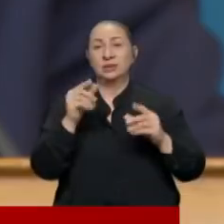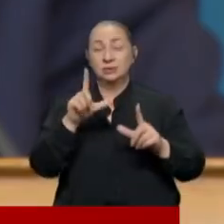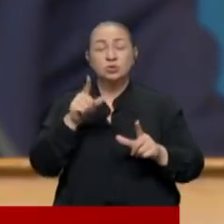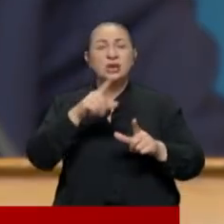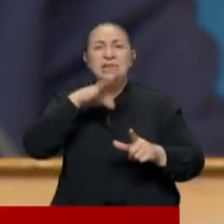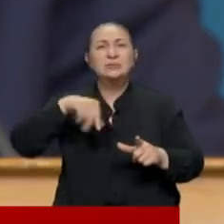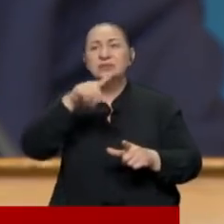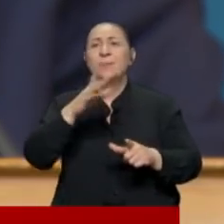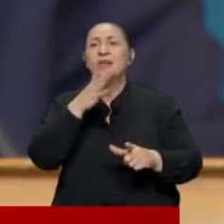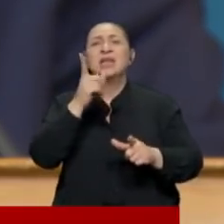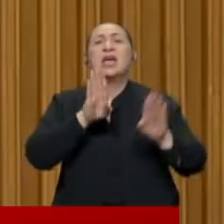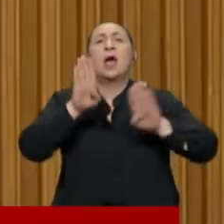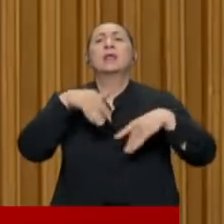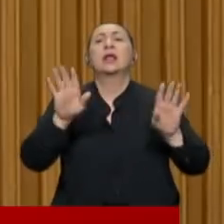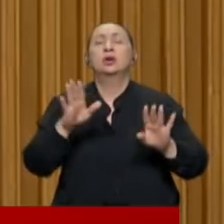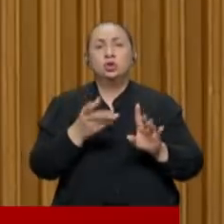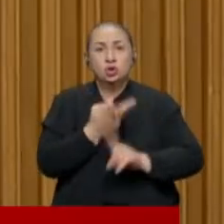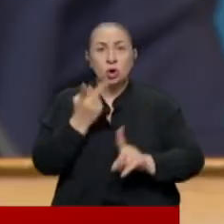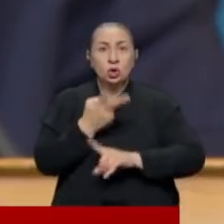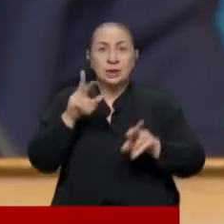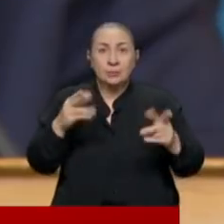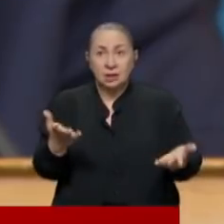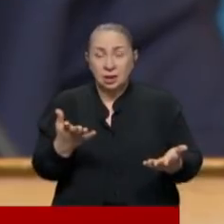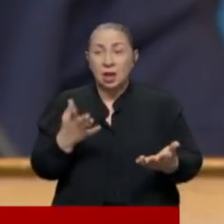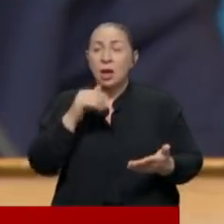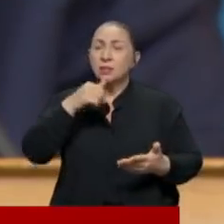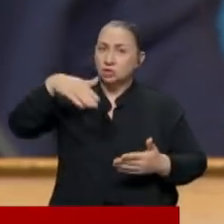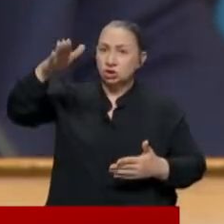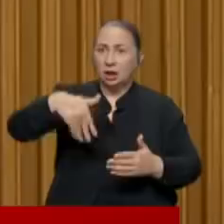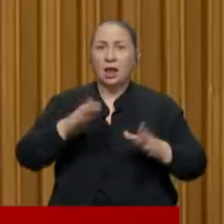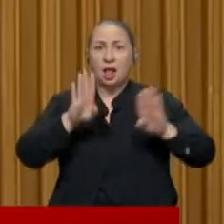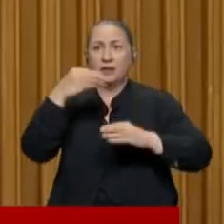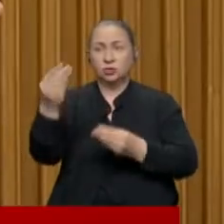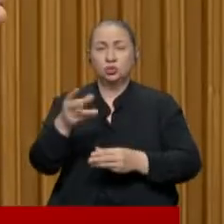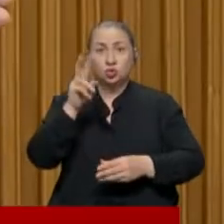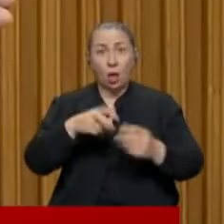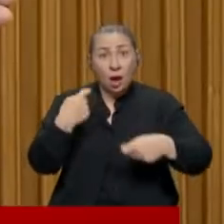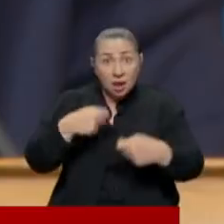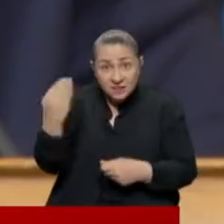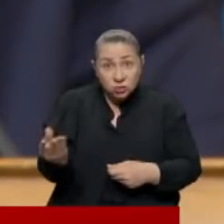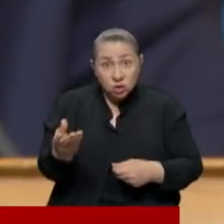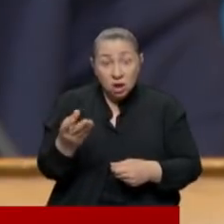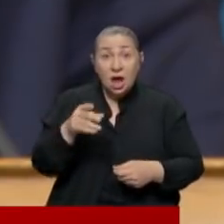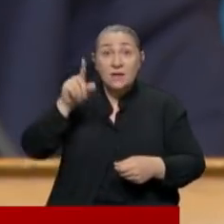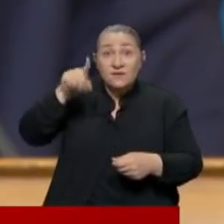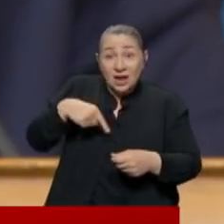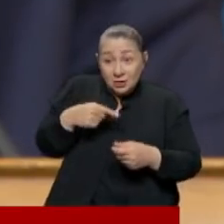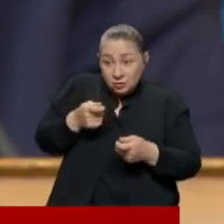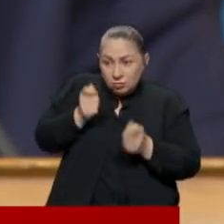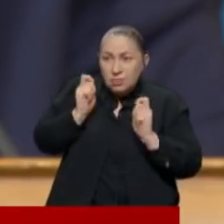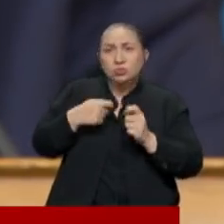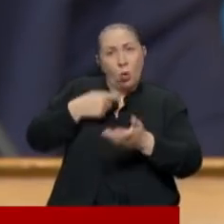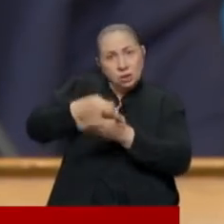bunların hiçbirisi bildiğimizi hallederiz soygun düzeni ya adamı çağırıp hale veriyorsun dolar Garanti veriyorsun hazine garantisi